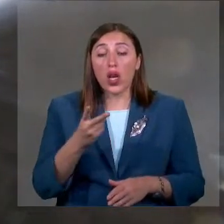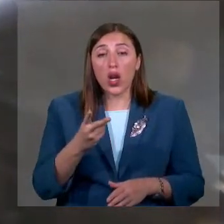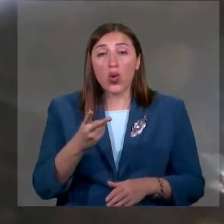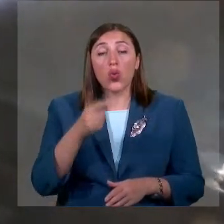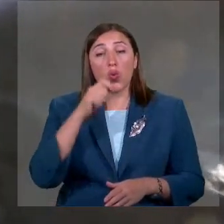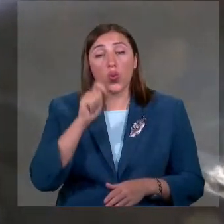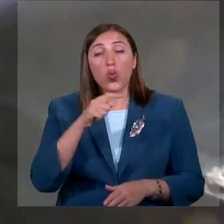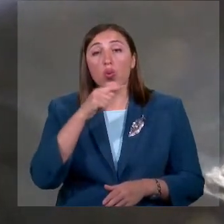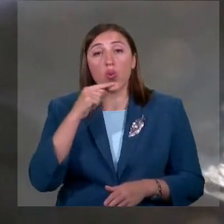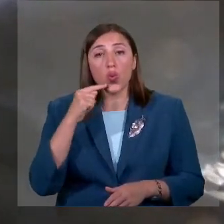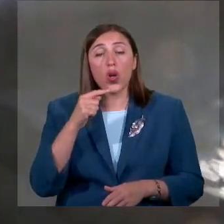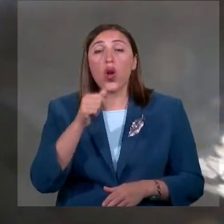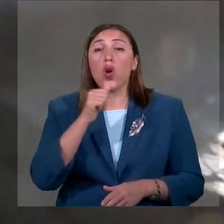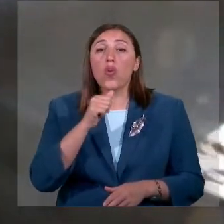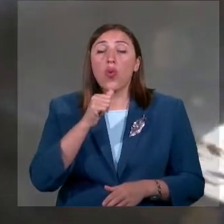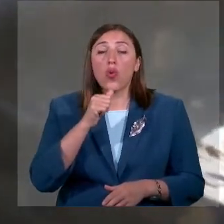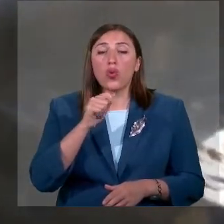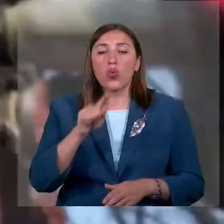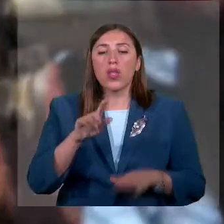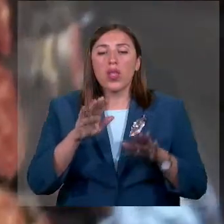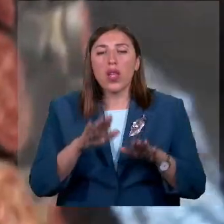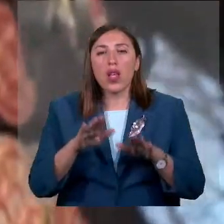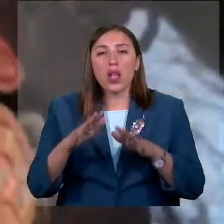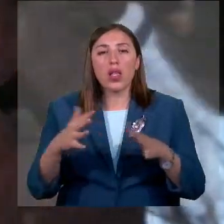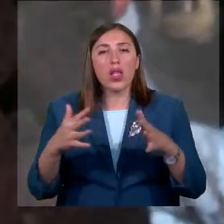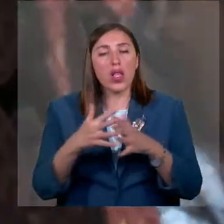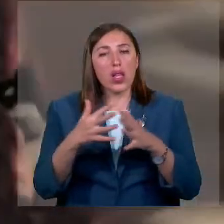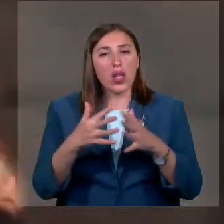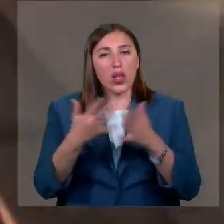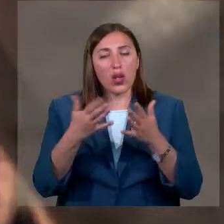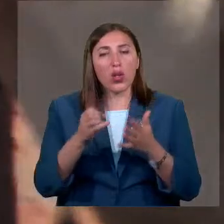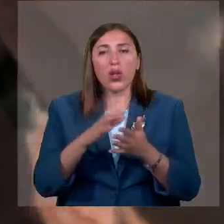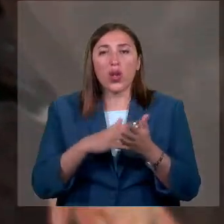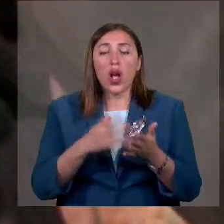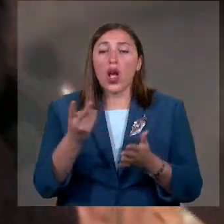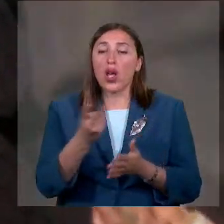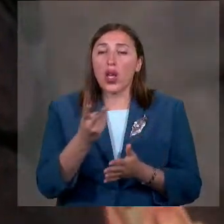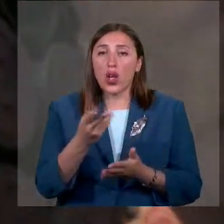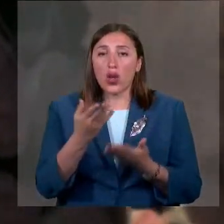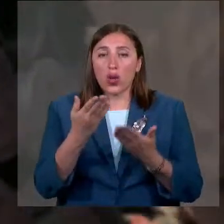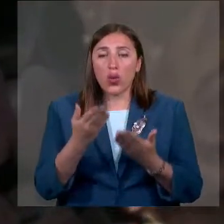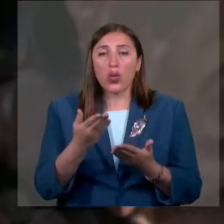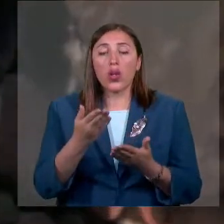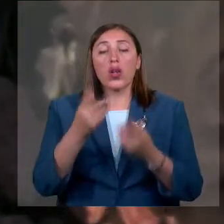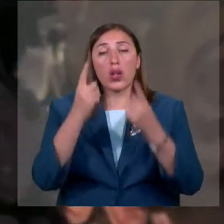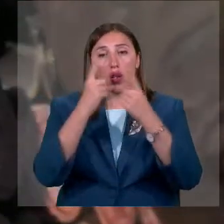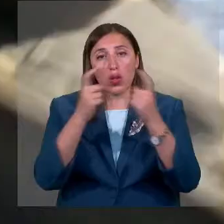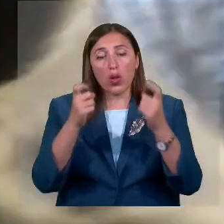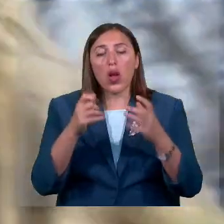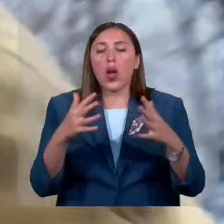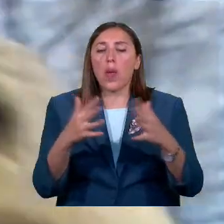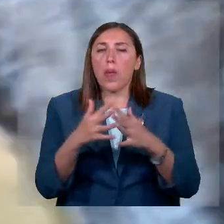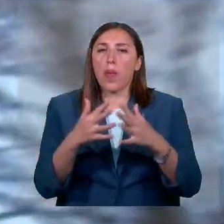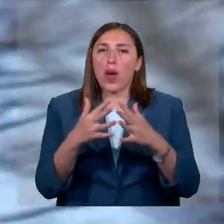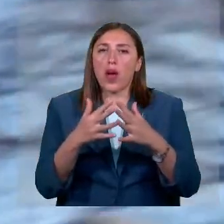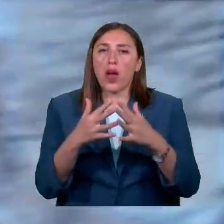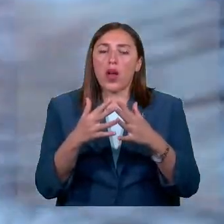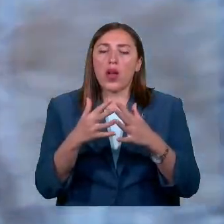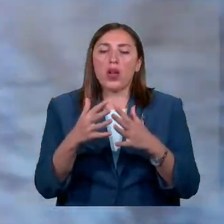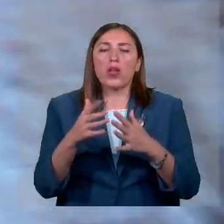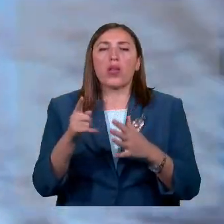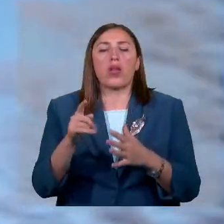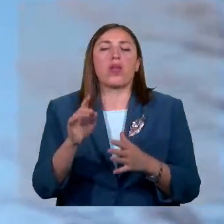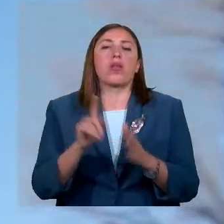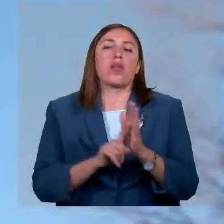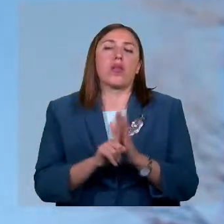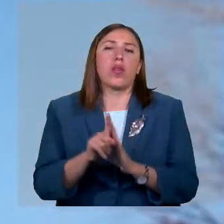էլ փորձում են իրականացնել տեղական հարձակողական գործողություններ, եւ երկու կողմերն էլ հայտնում են, թե պայքարում են միմյանց